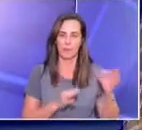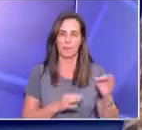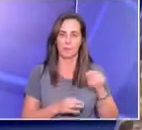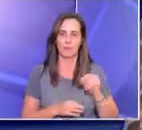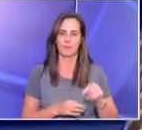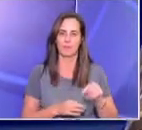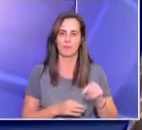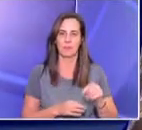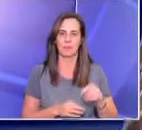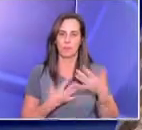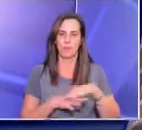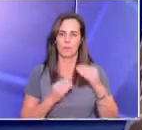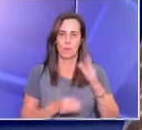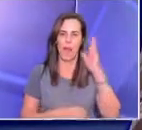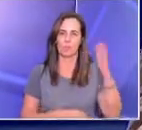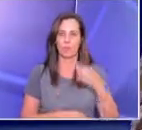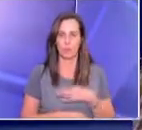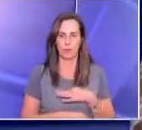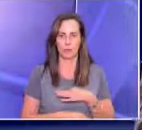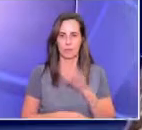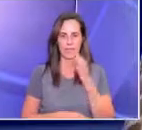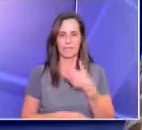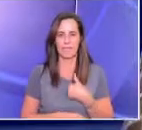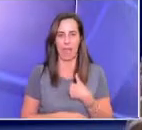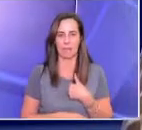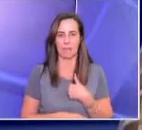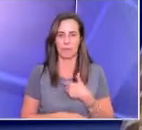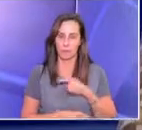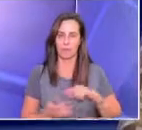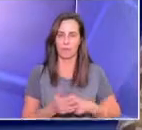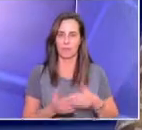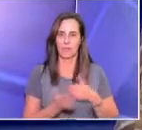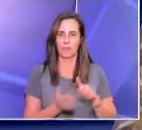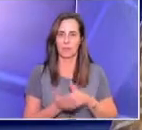זה משתלב טוב בחזון שלי כצעירה, אז אני מתכוונת